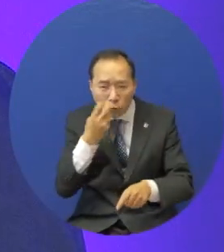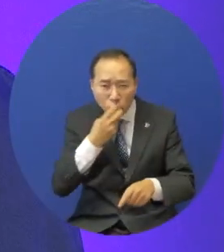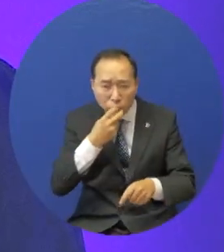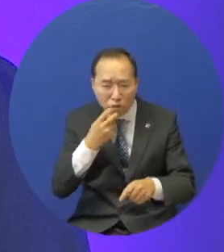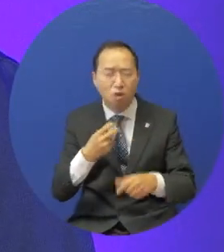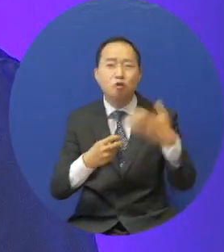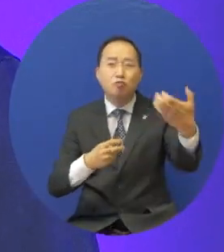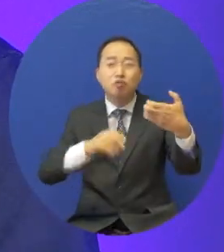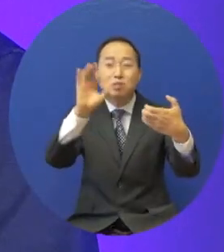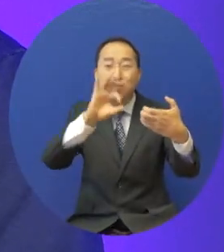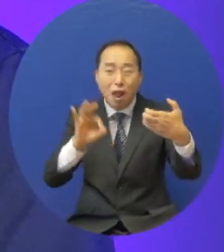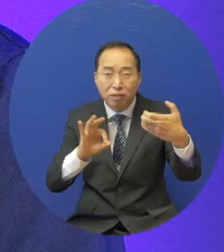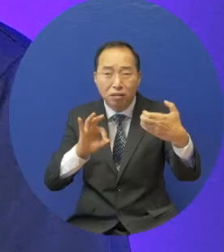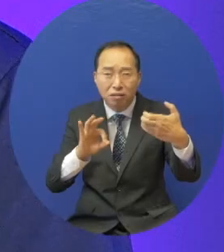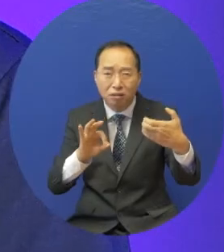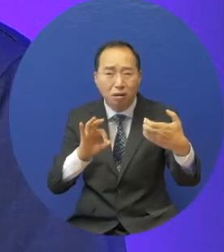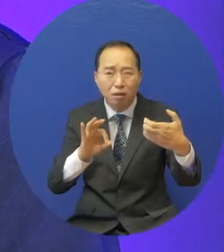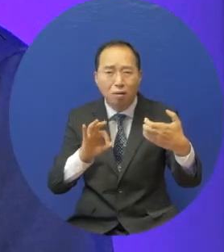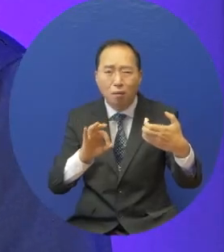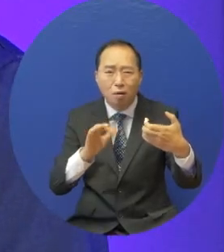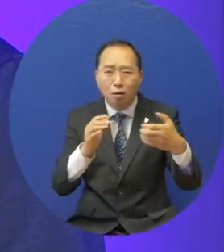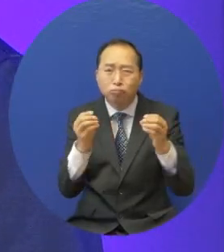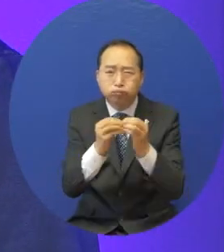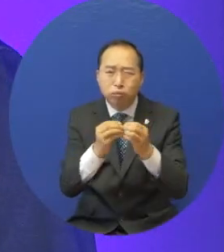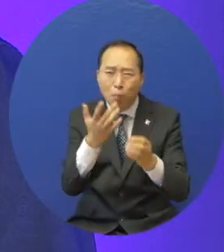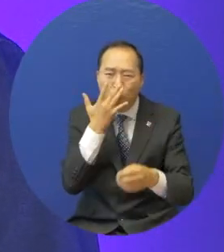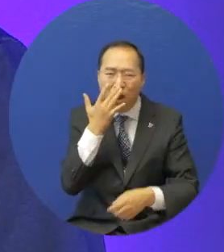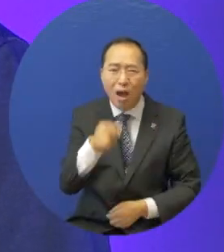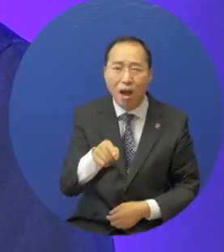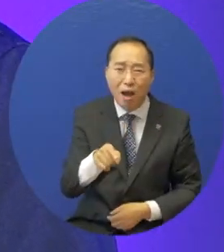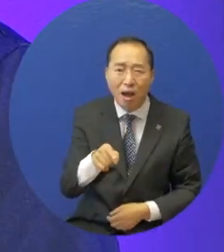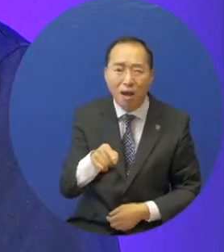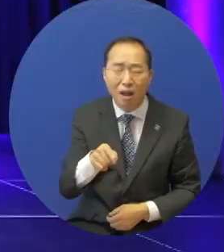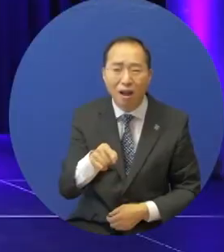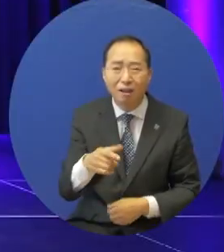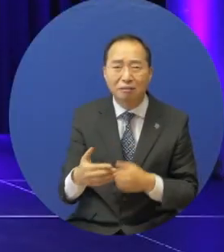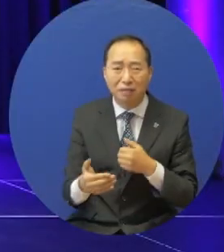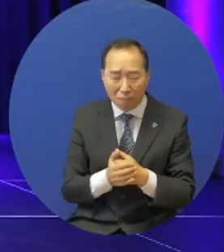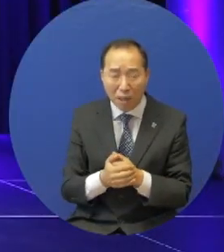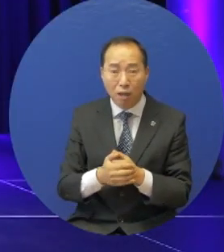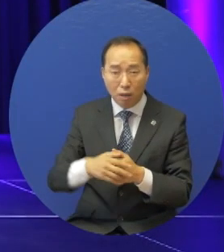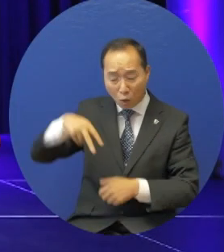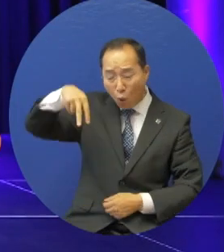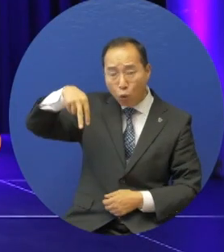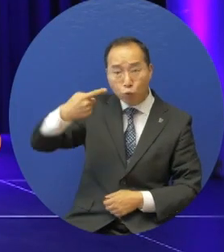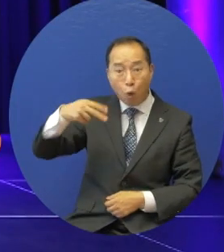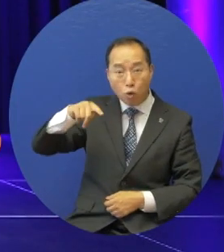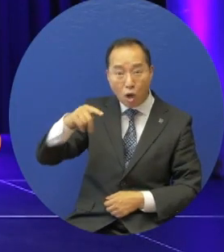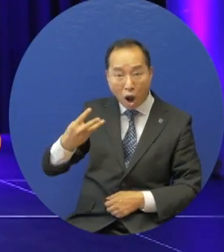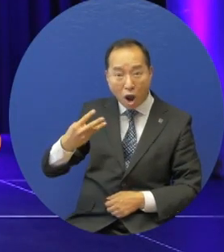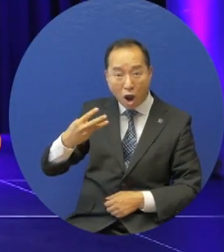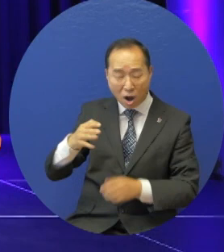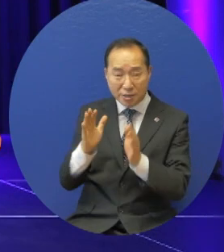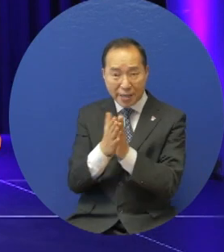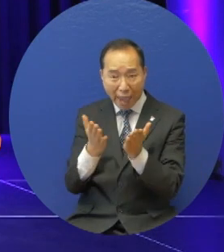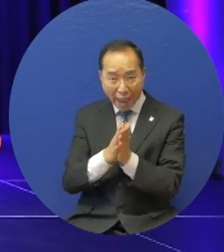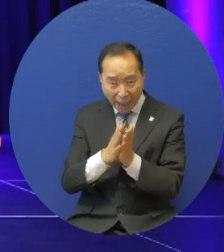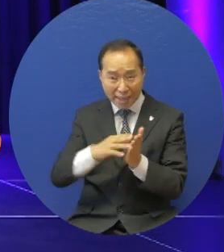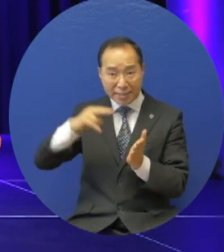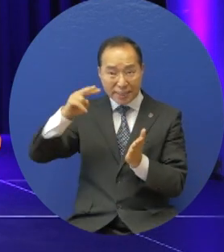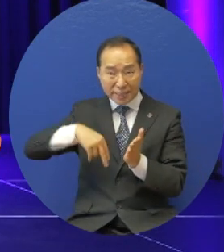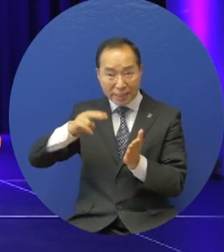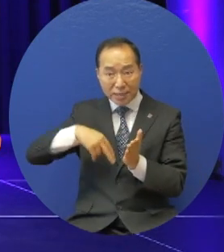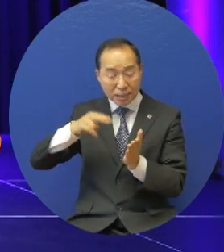말하면 한글 이상을 해독할 수 있는 사람이요, 인구의 10% 정도밖에 안 됐던 거죠. 그런데 소설은 문자로 읽는